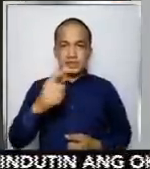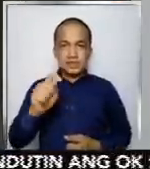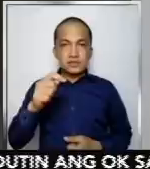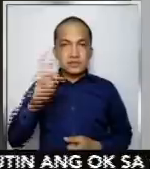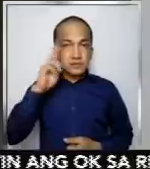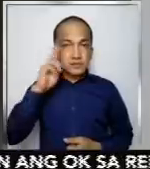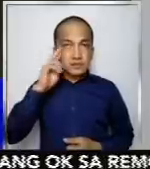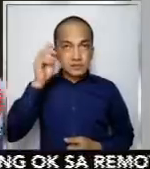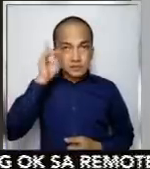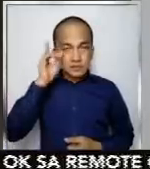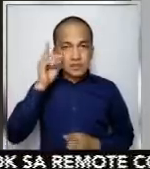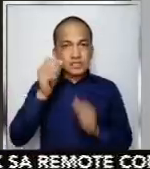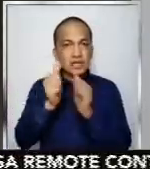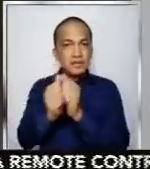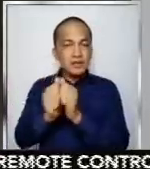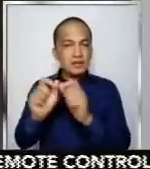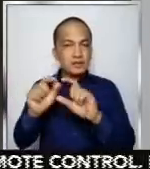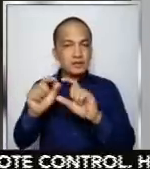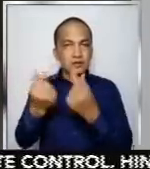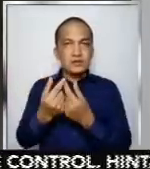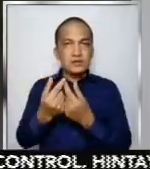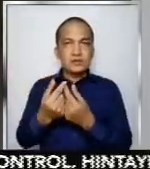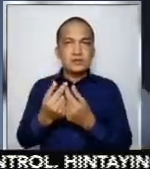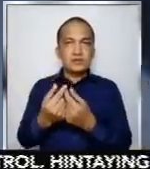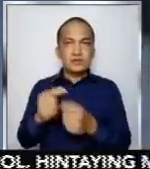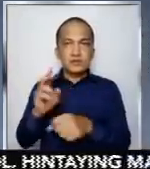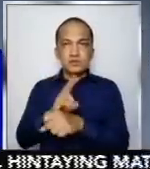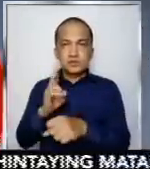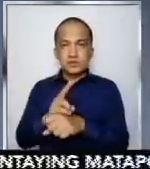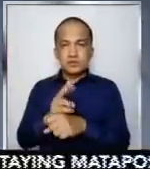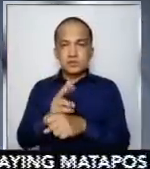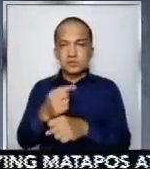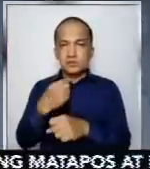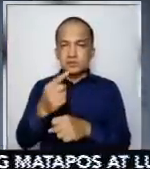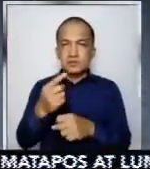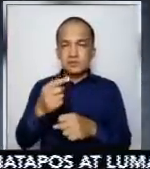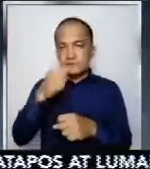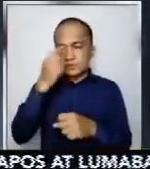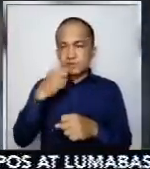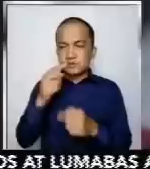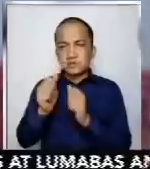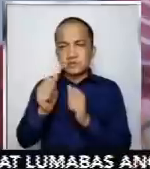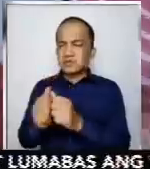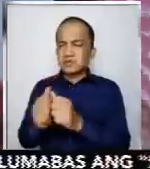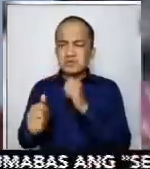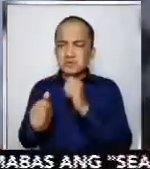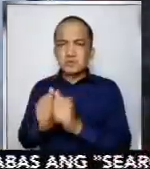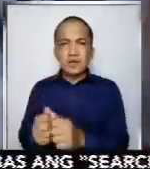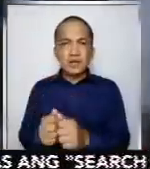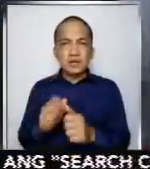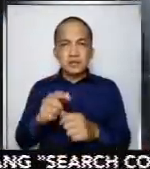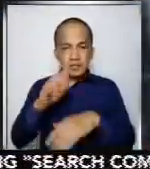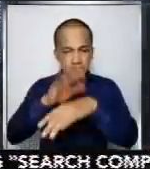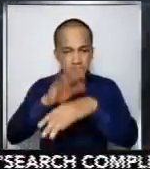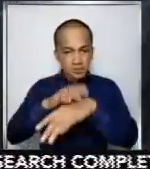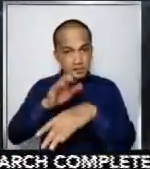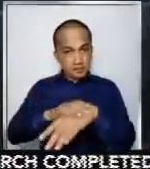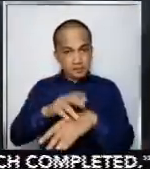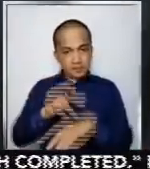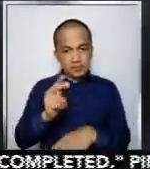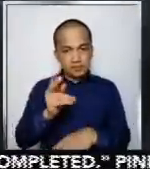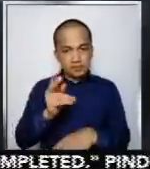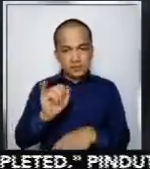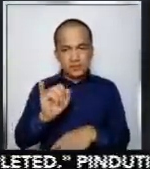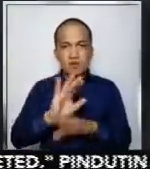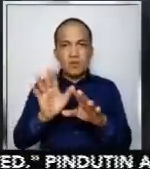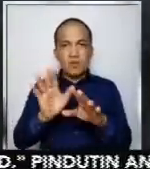sir, wala akong kasalanan kasi nahuli sila sir, hindi magkasama doon eh. Babala ng NBI, huwag patadala sa mga matatamis na pangako dahil totoo